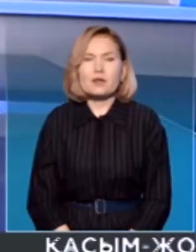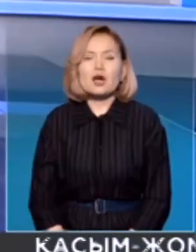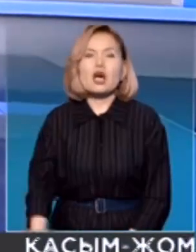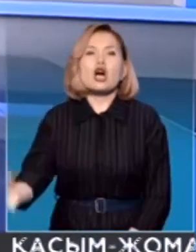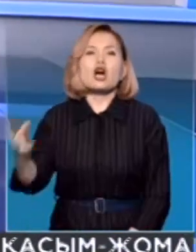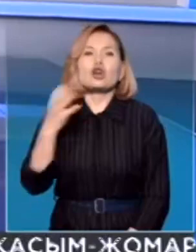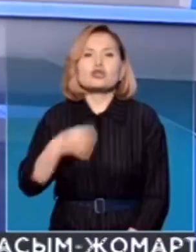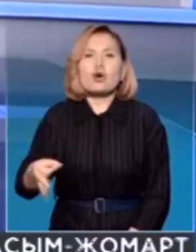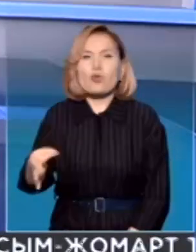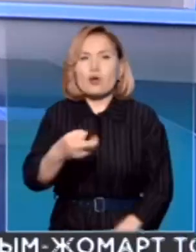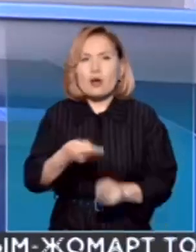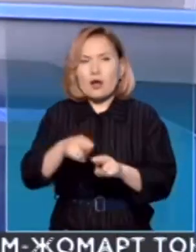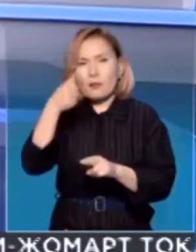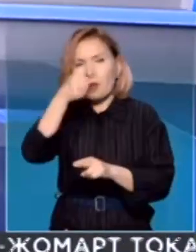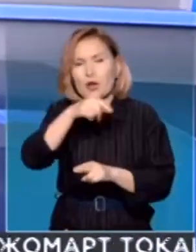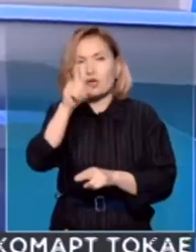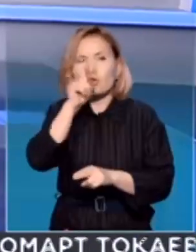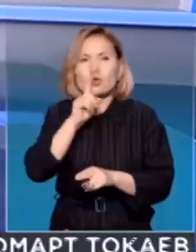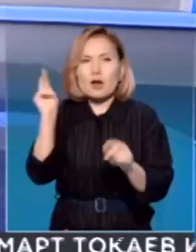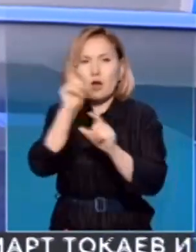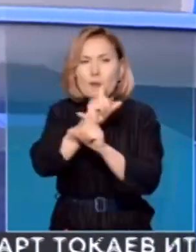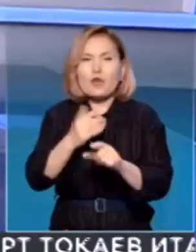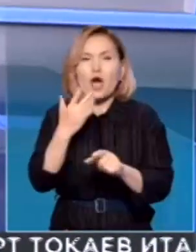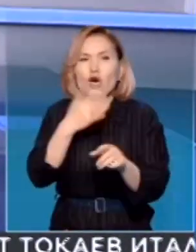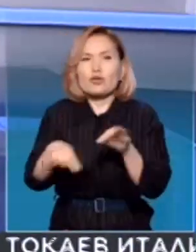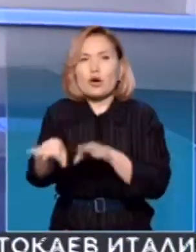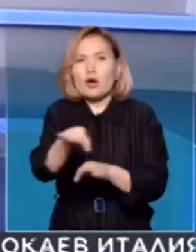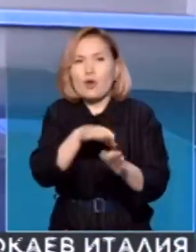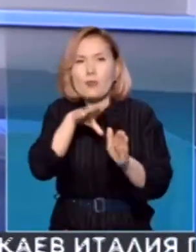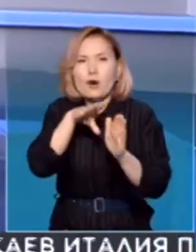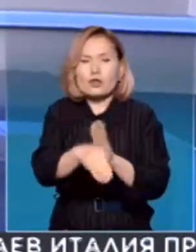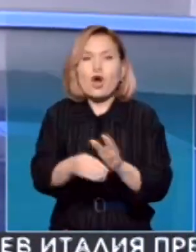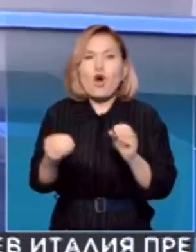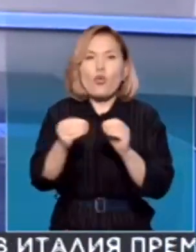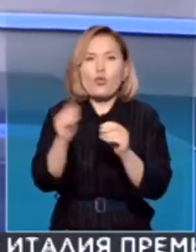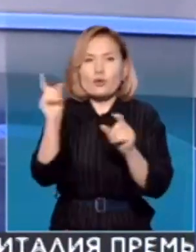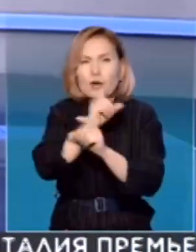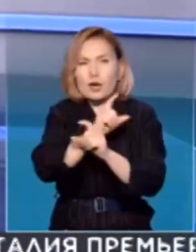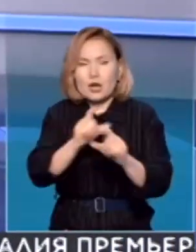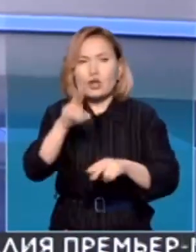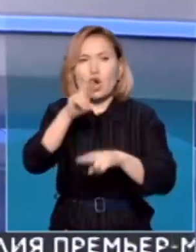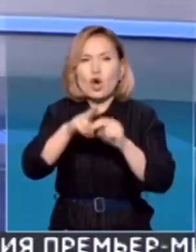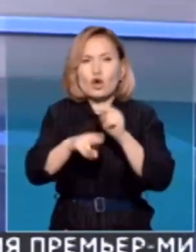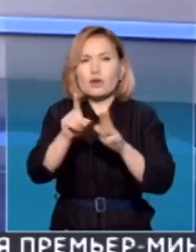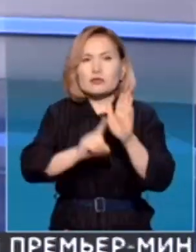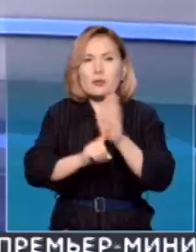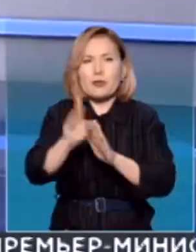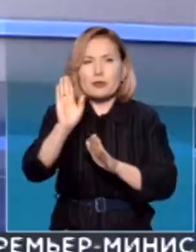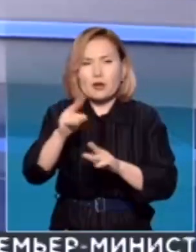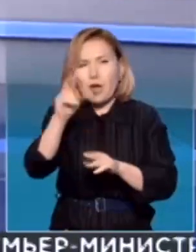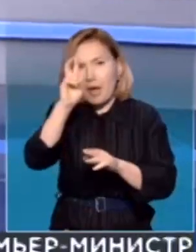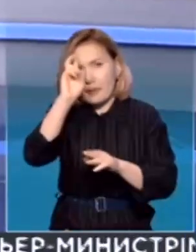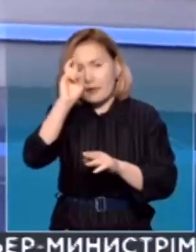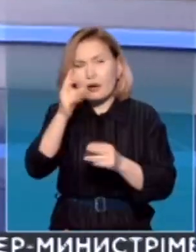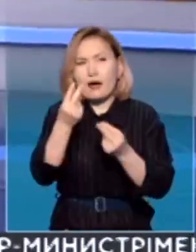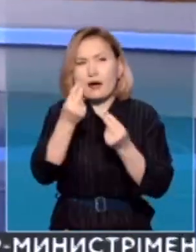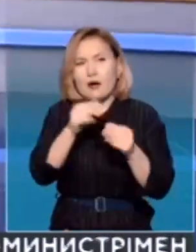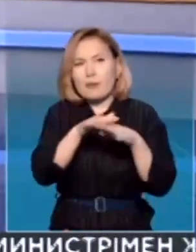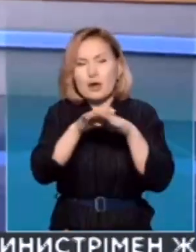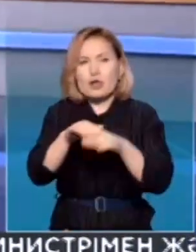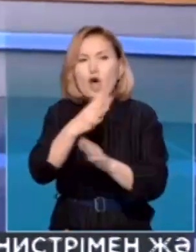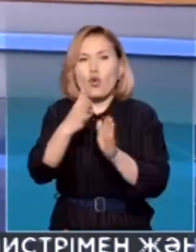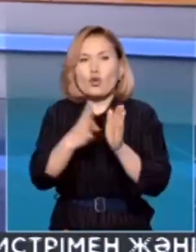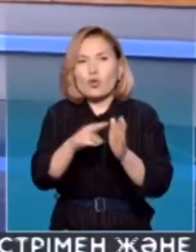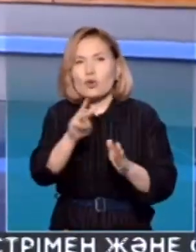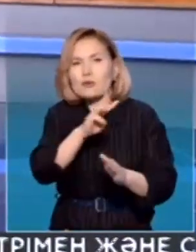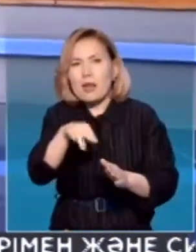Ал Қызылорда облысында биыл жайлым мектеп ұлттық жобасы аясында 10 білім ордасының құрылысы басталады. Оған мемлекет есебінен 19 миллиард